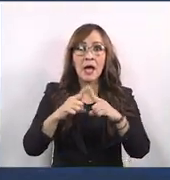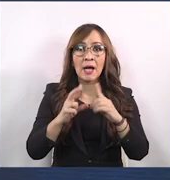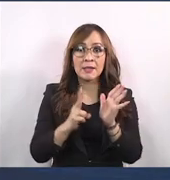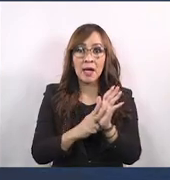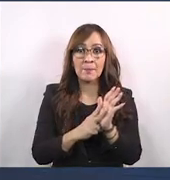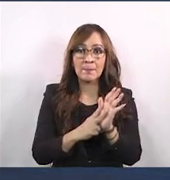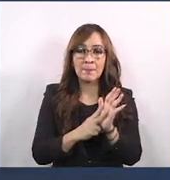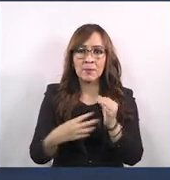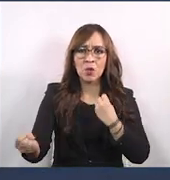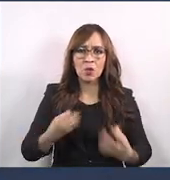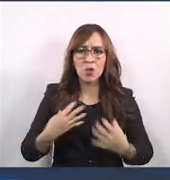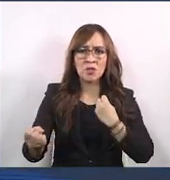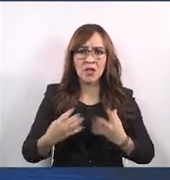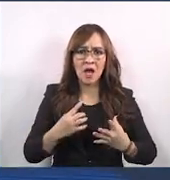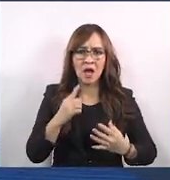apa Hawa